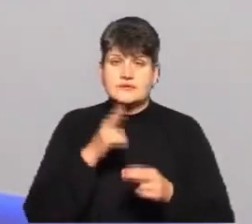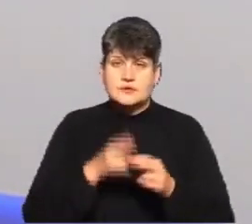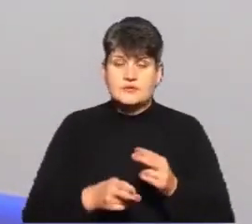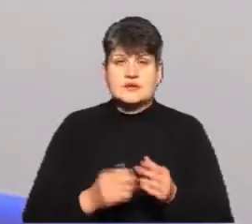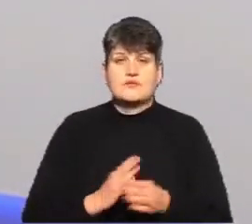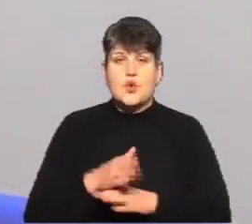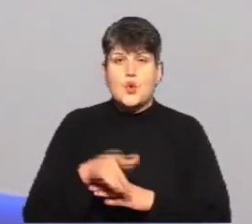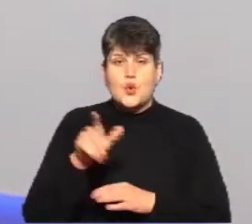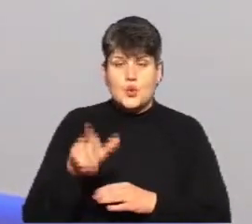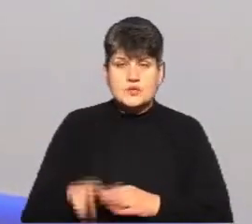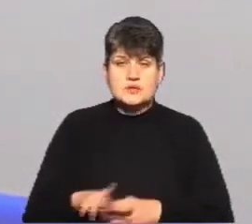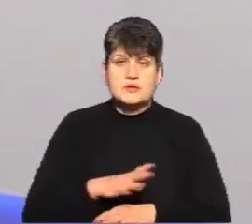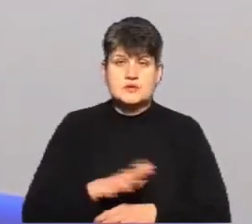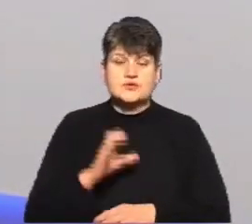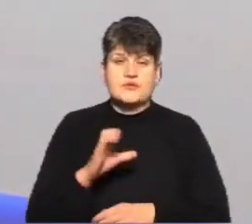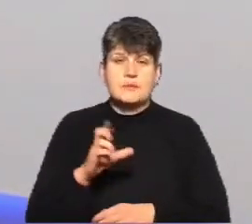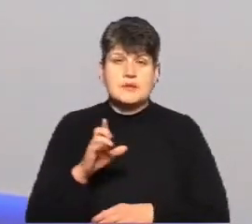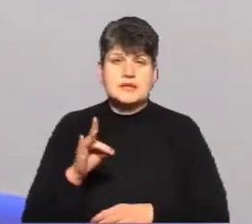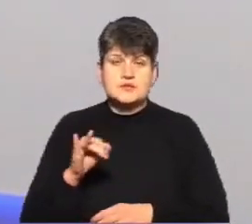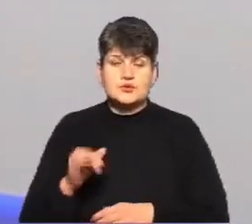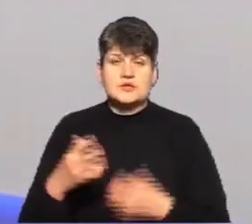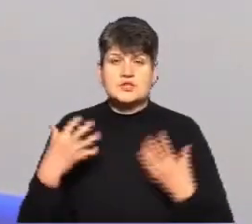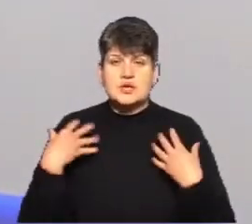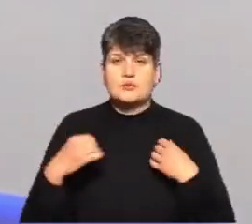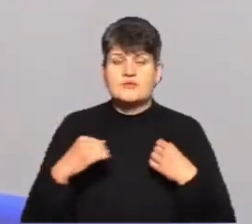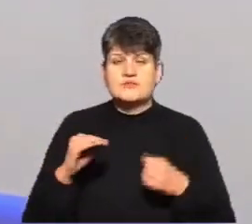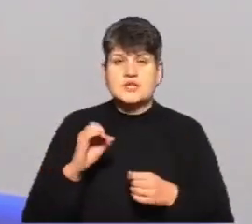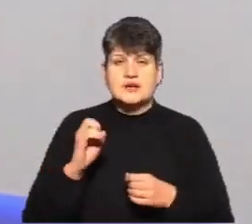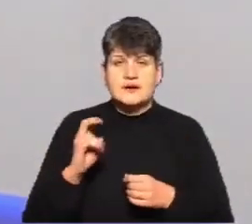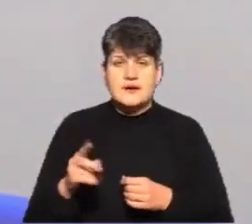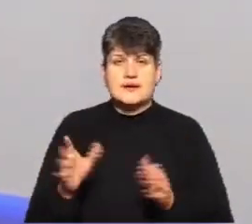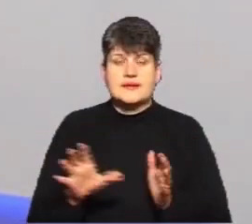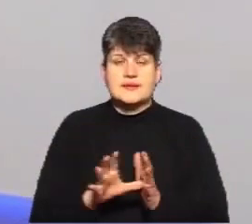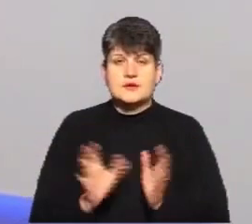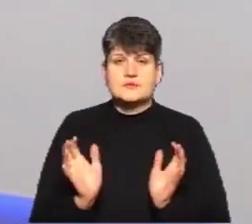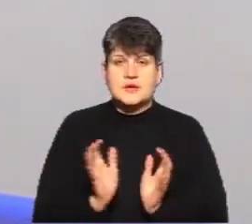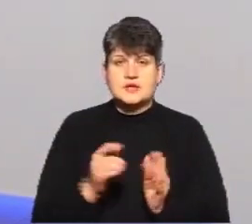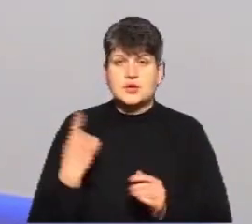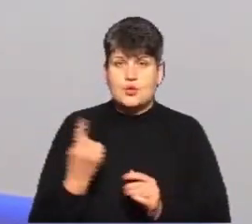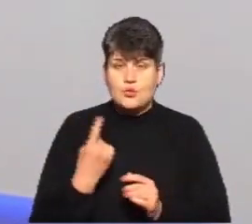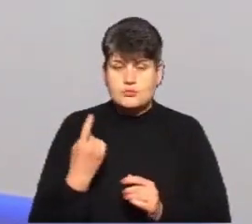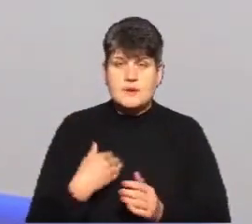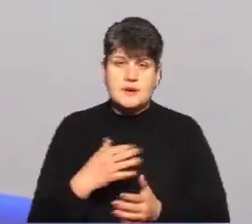Близнюк, начальник управління ЖКГ та енергозбереження області. Ми продовжимо новинами.